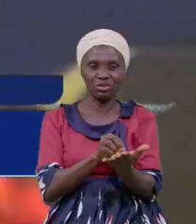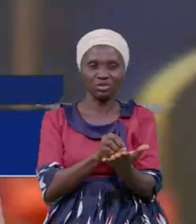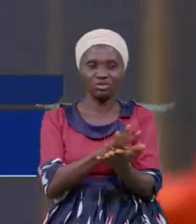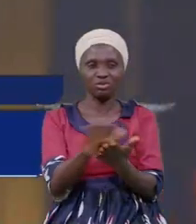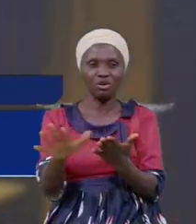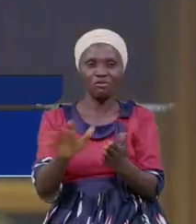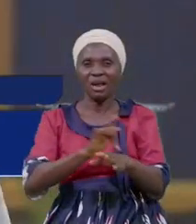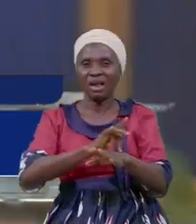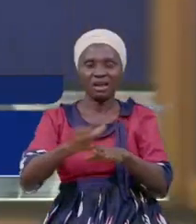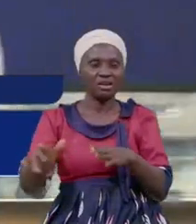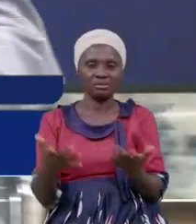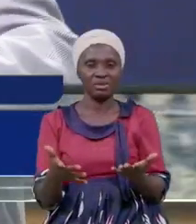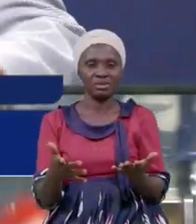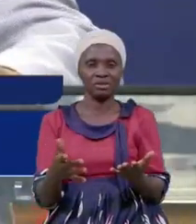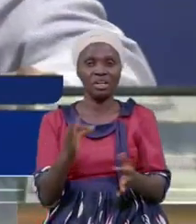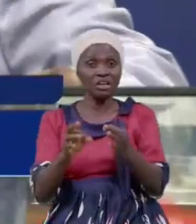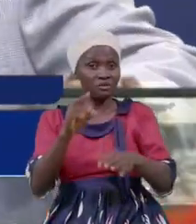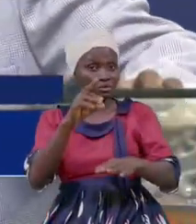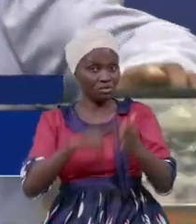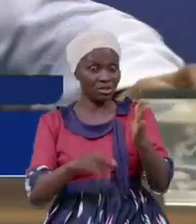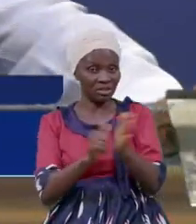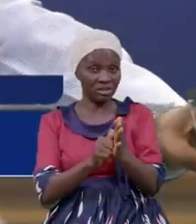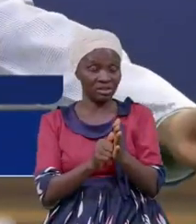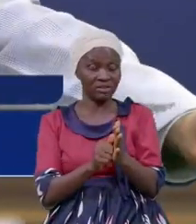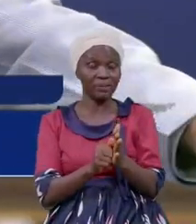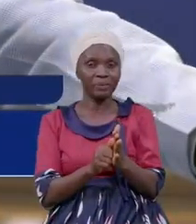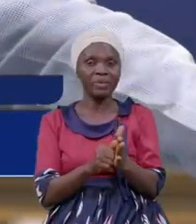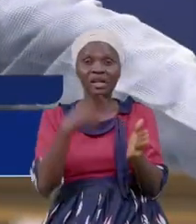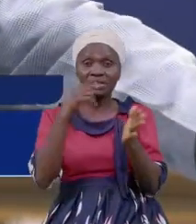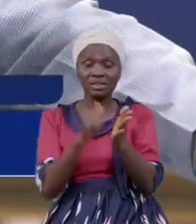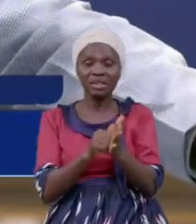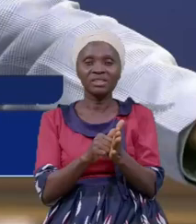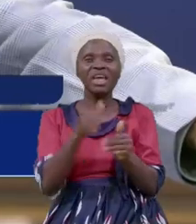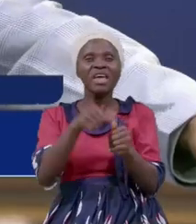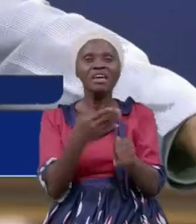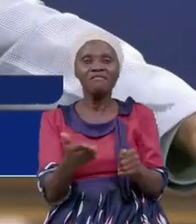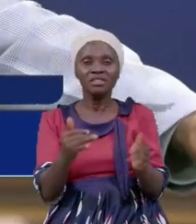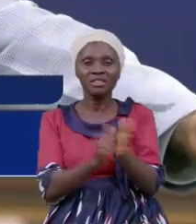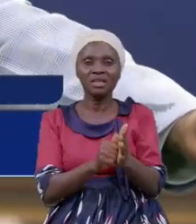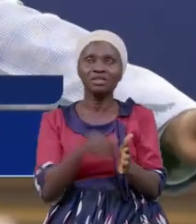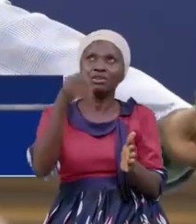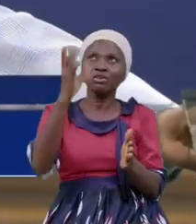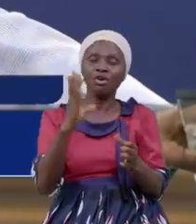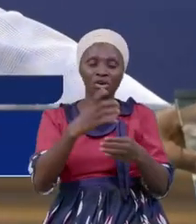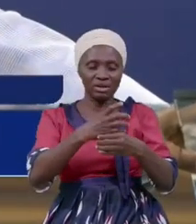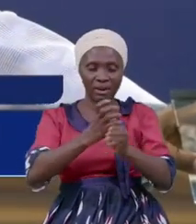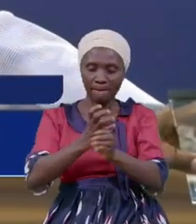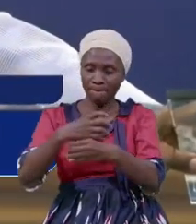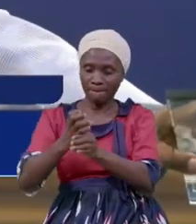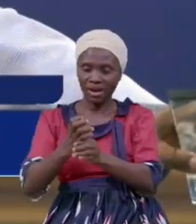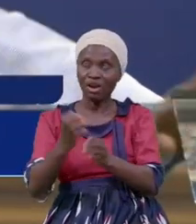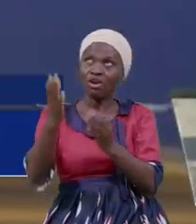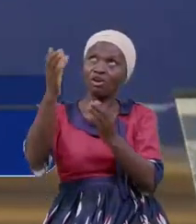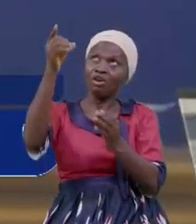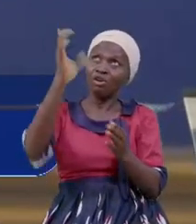31 la fin du prier chapitre dit Dieu a tout créé il a regardé il a vu que tout